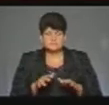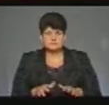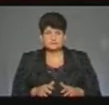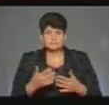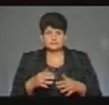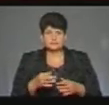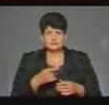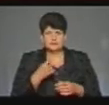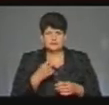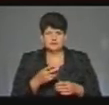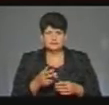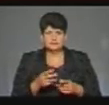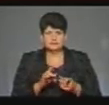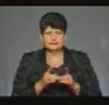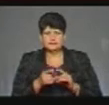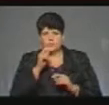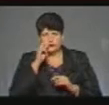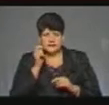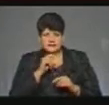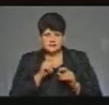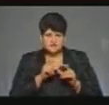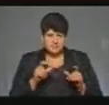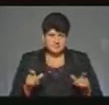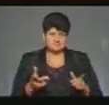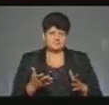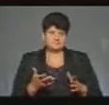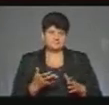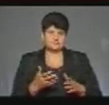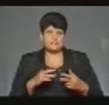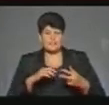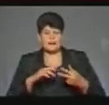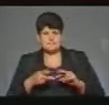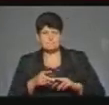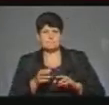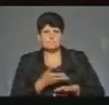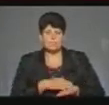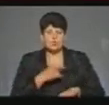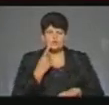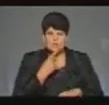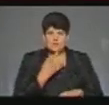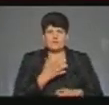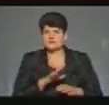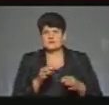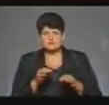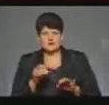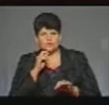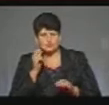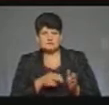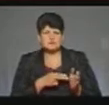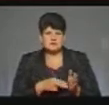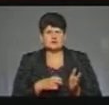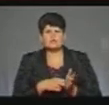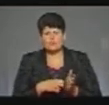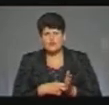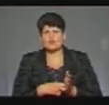навіть пацифікація, перетворення українських шкіл у траквістичні, тобто практично польськомовні, ще купа інших методів. Недопущення українців до залізниці, до пошти,